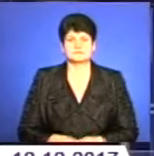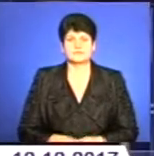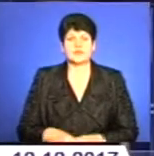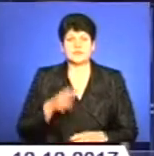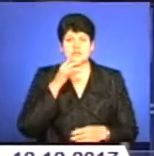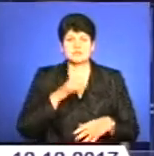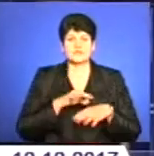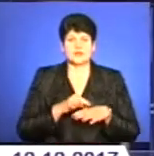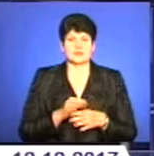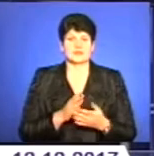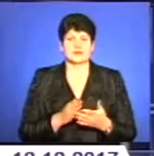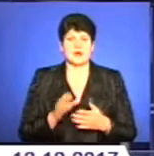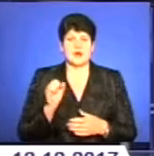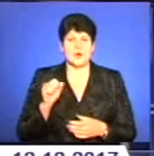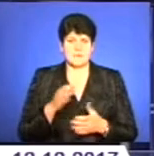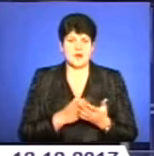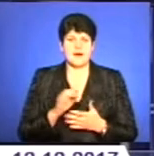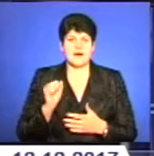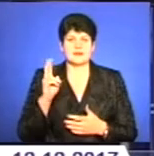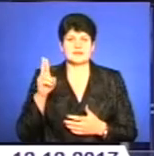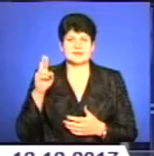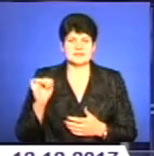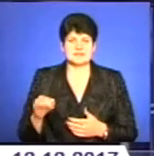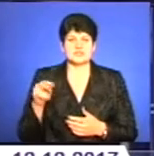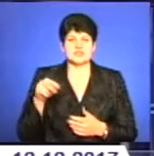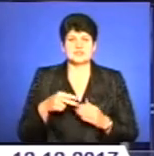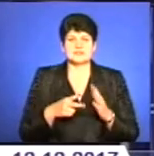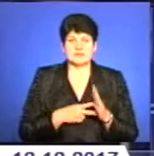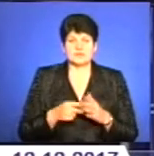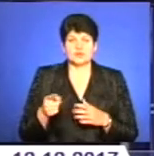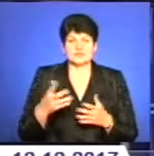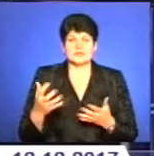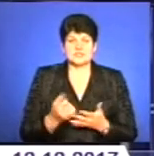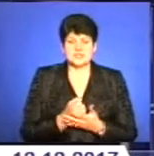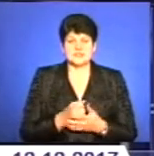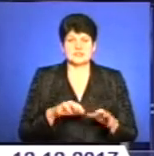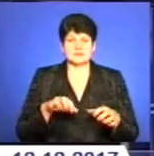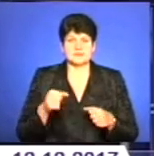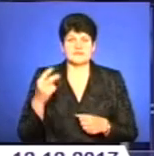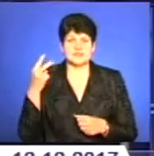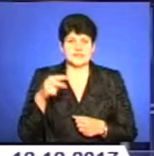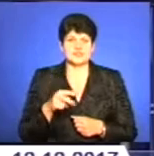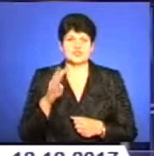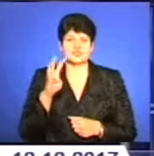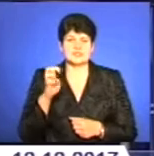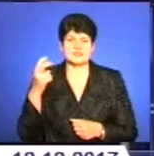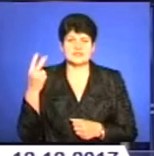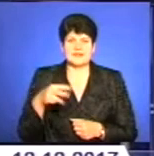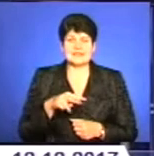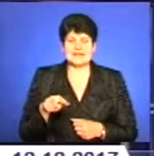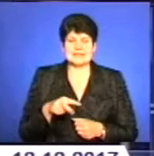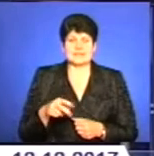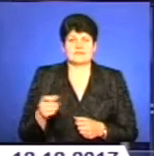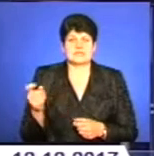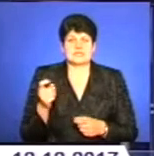час проведення операції «Акциз-2017» у Тернополі податківці знайшли та вилучили 2420 літрів спирту